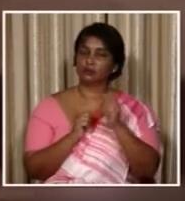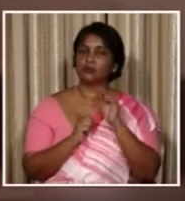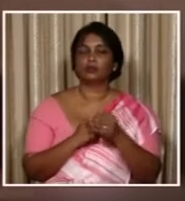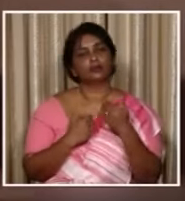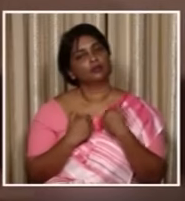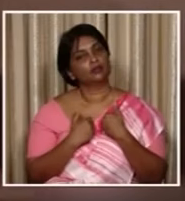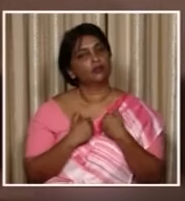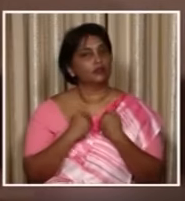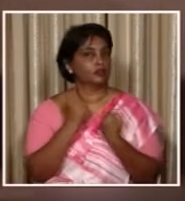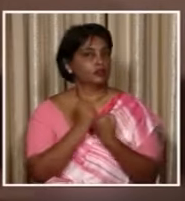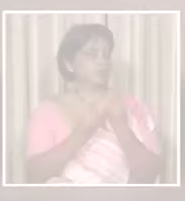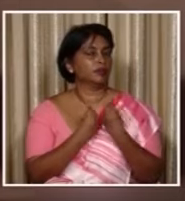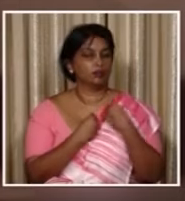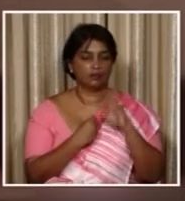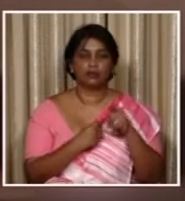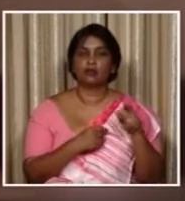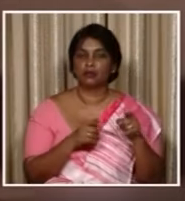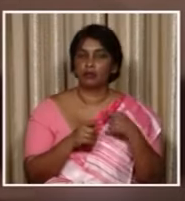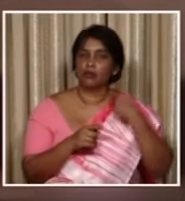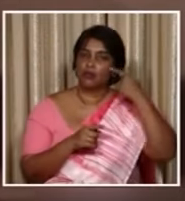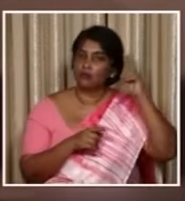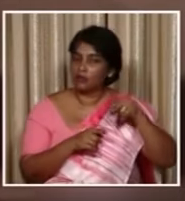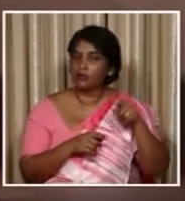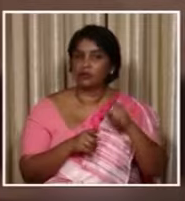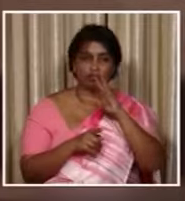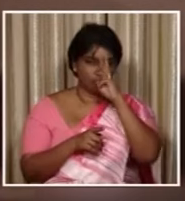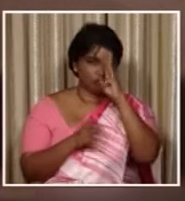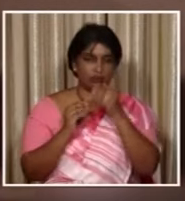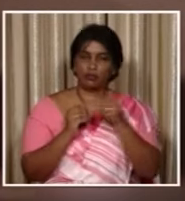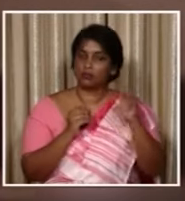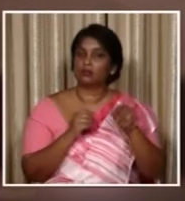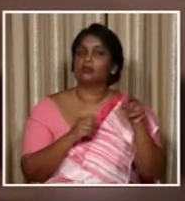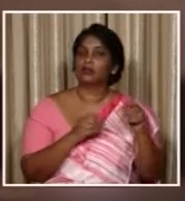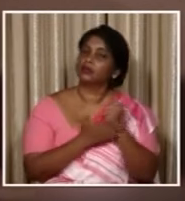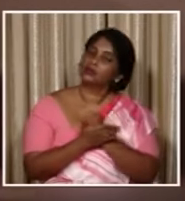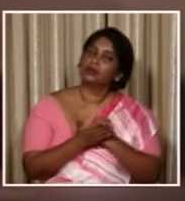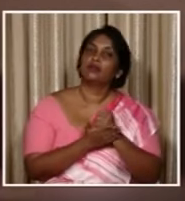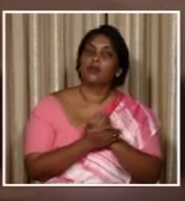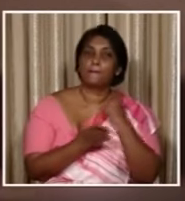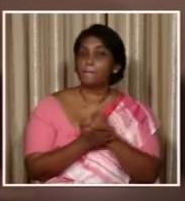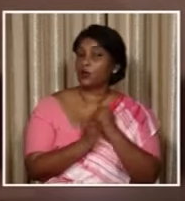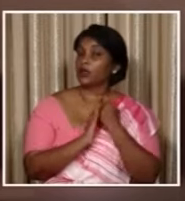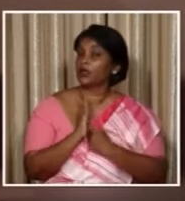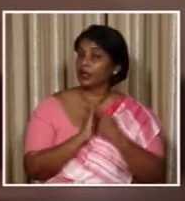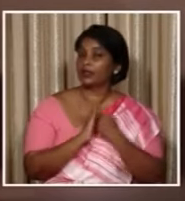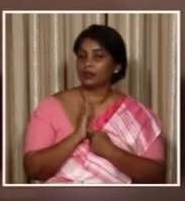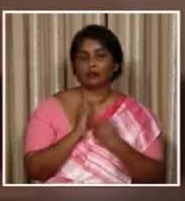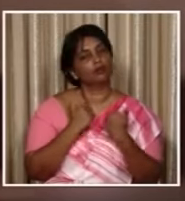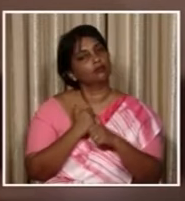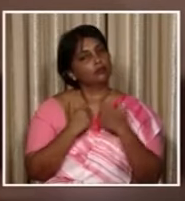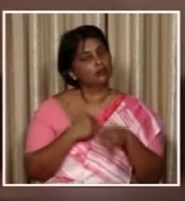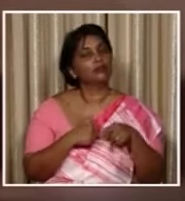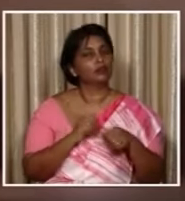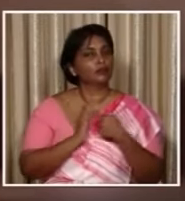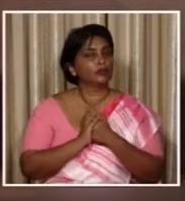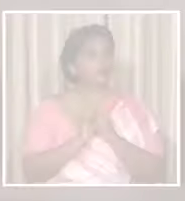අපිට සහාය ලබා දෙමින් සිටිනවා අපි විශ්වාස කරනවා තව සති 3ක් ඇතුළත මේ සියලුම බැංකු රෙගුලාසි සකස් කරලා මේ සභාව